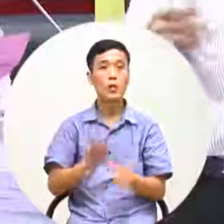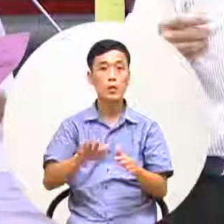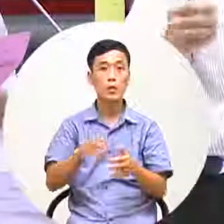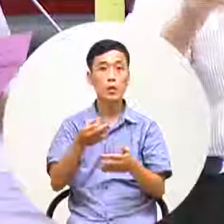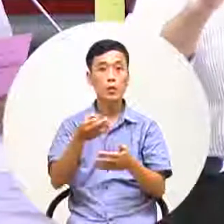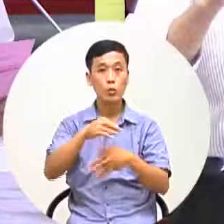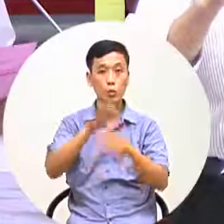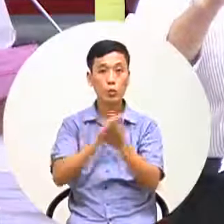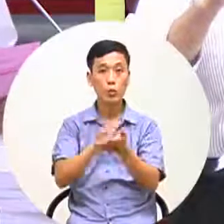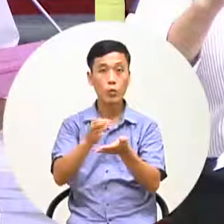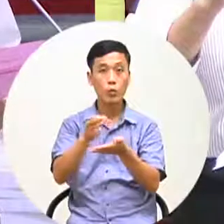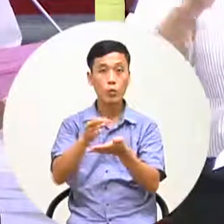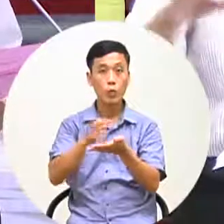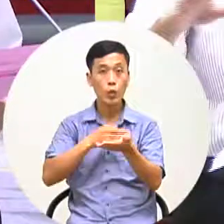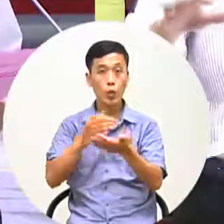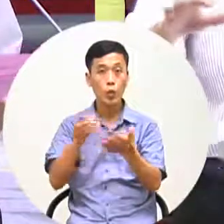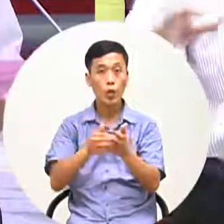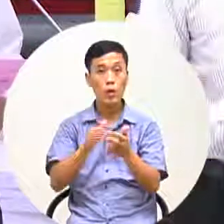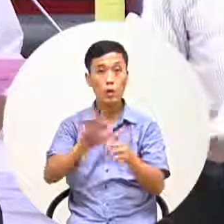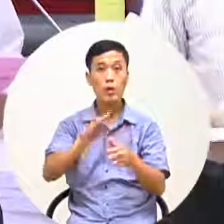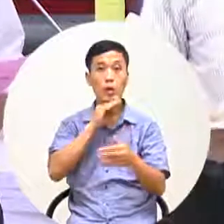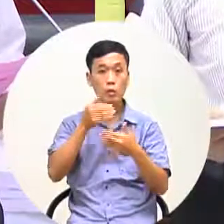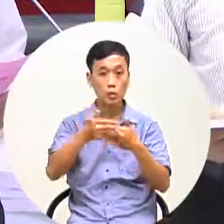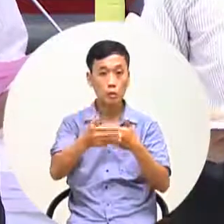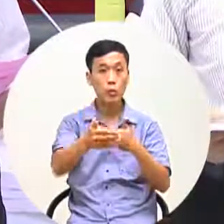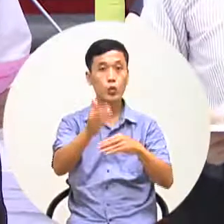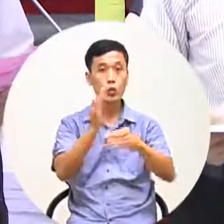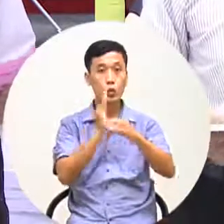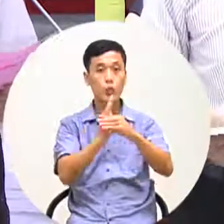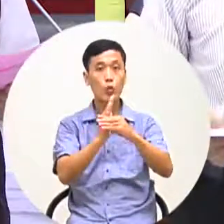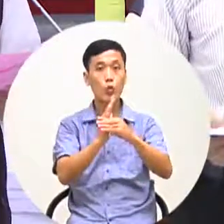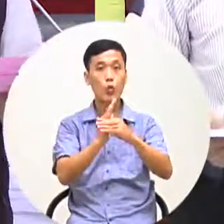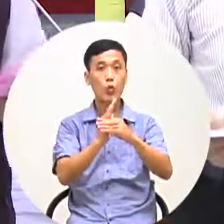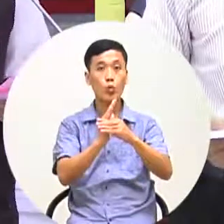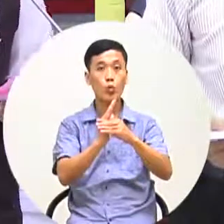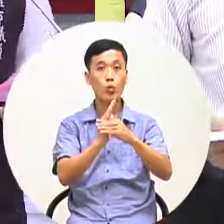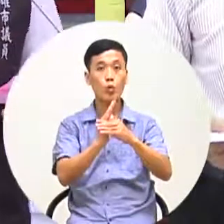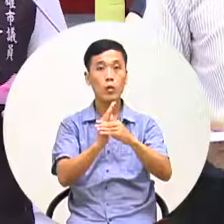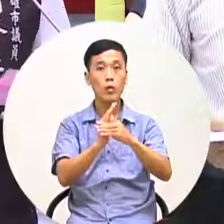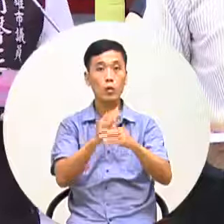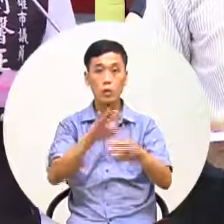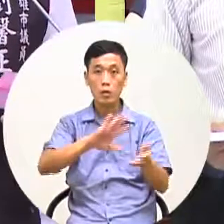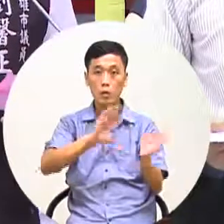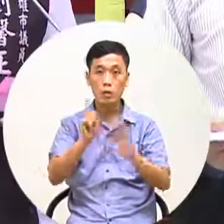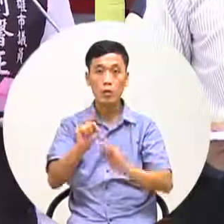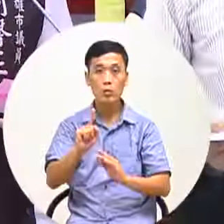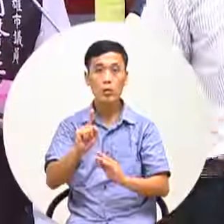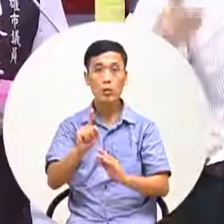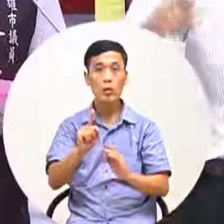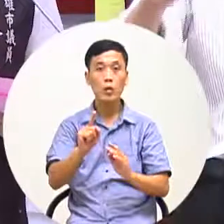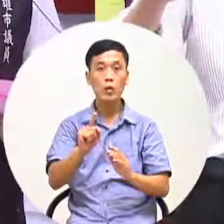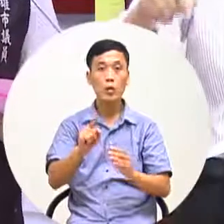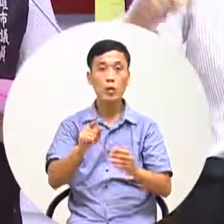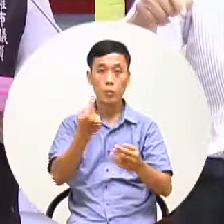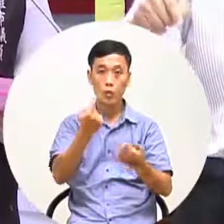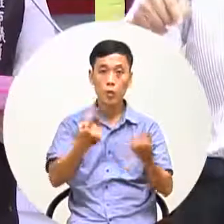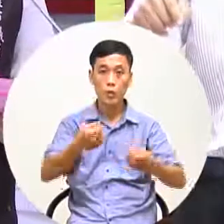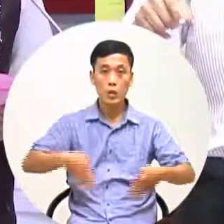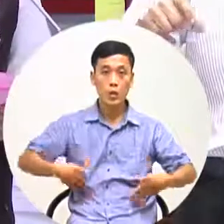在正在进行当中的部分，就是急需要的部分，我们是在做到